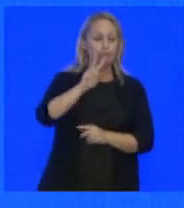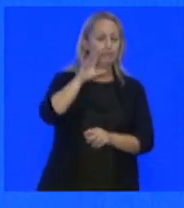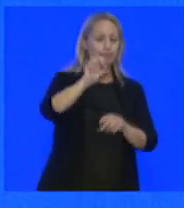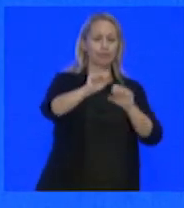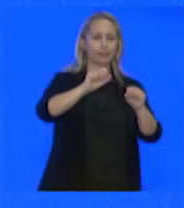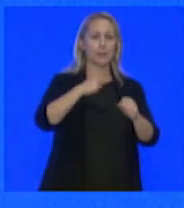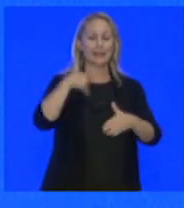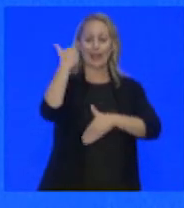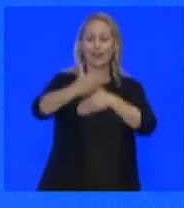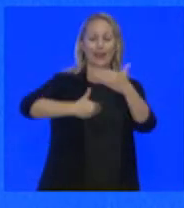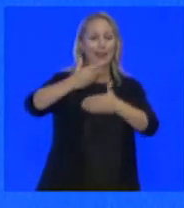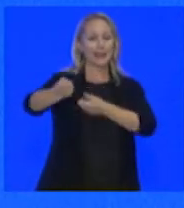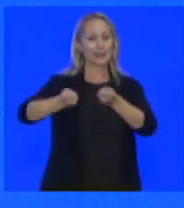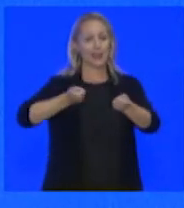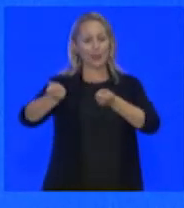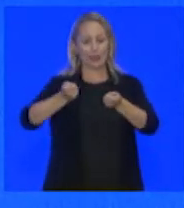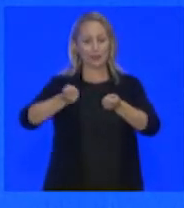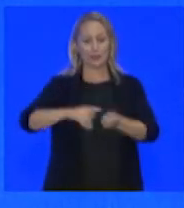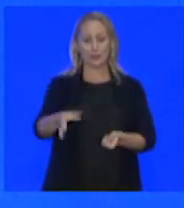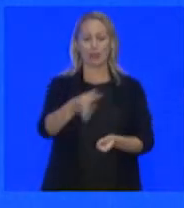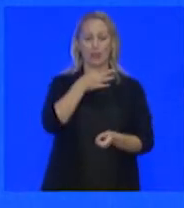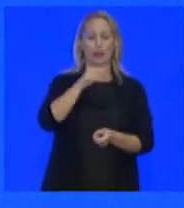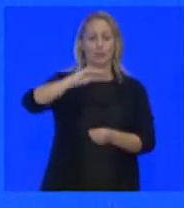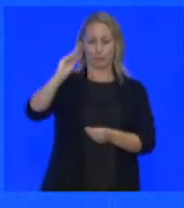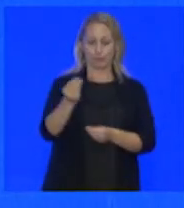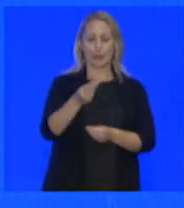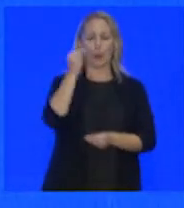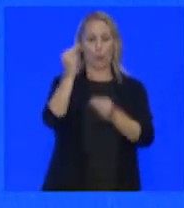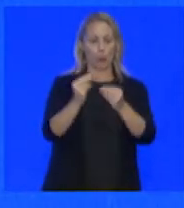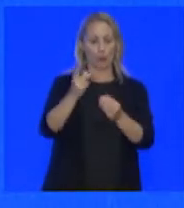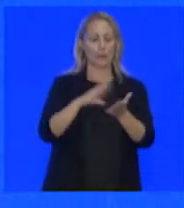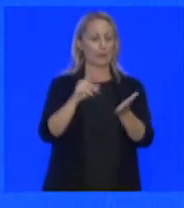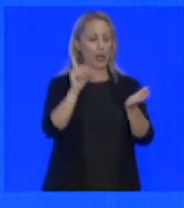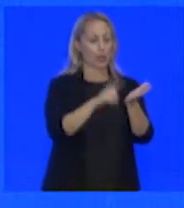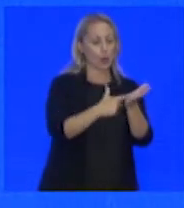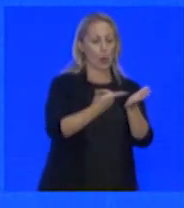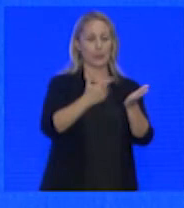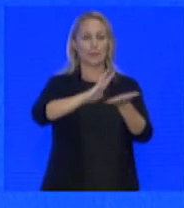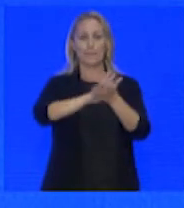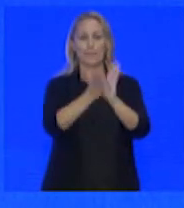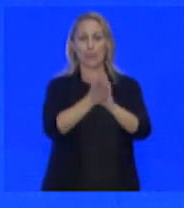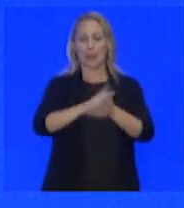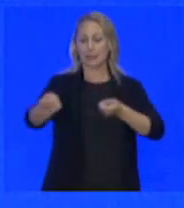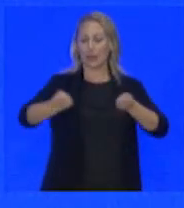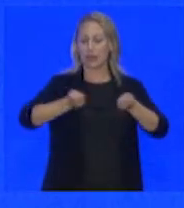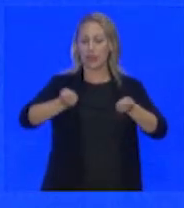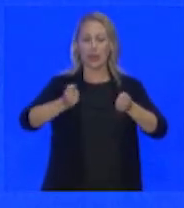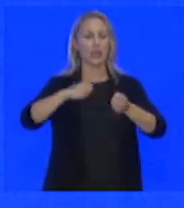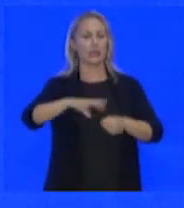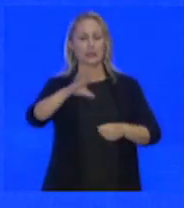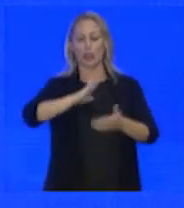αποτύπωση των διοικητικών βαρών που προκύπτουν από νόμους, αποφάσεις της διοίκησης για επιχειρήσεις, πολίτες και